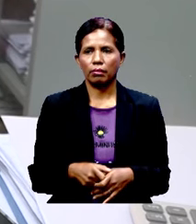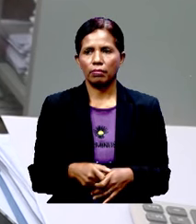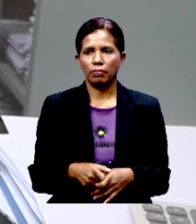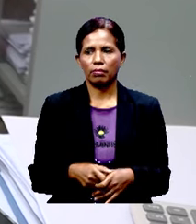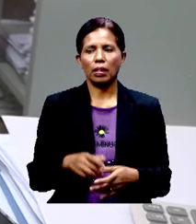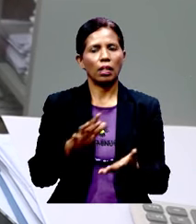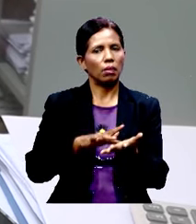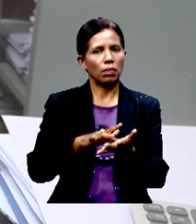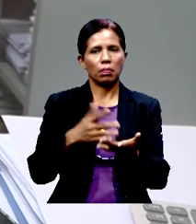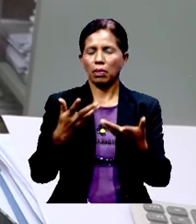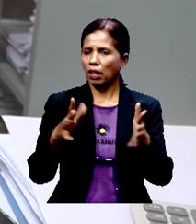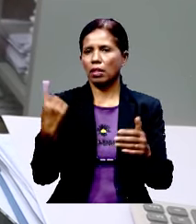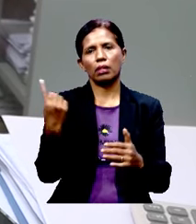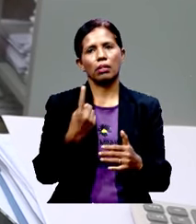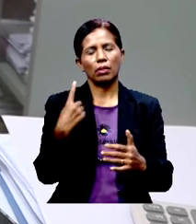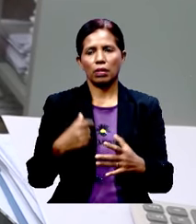emor sene lai hala de